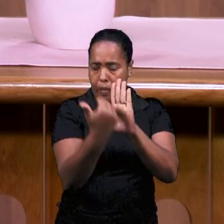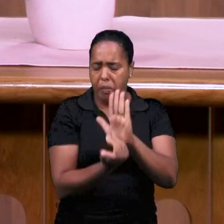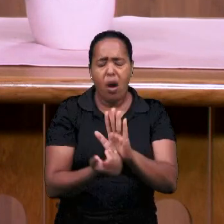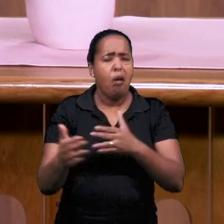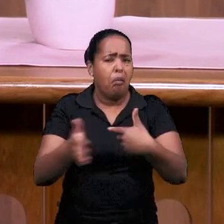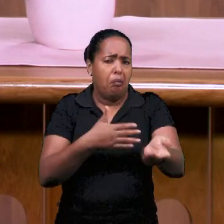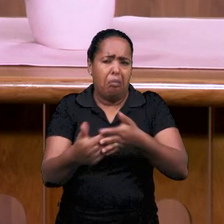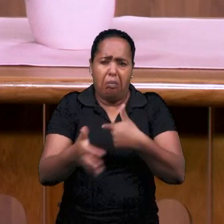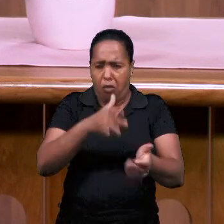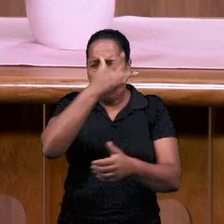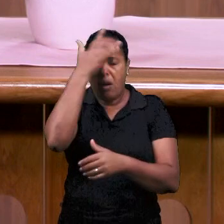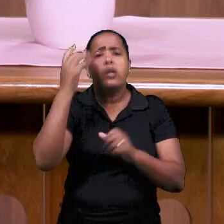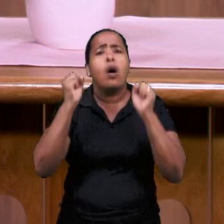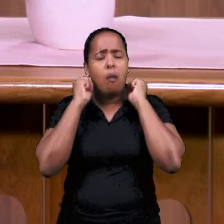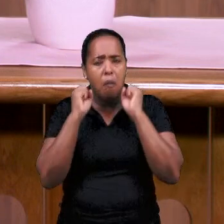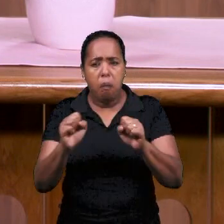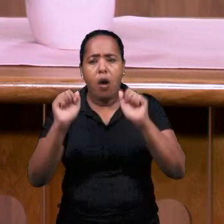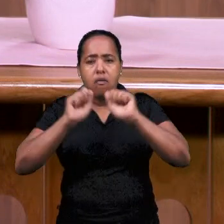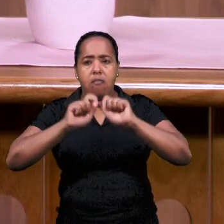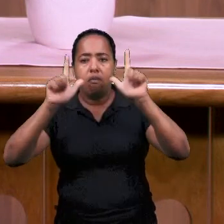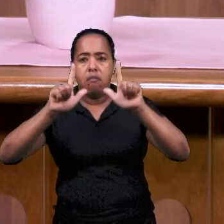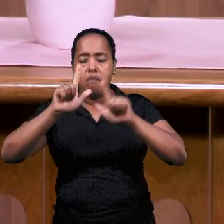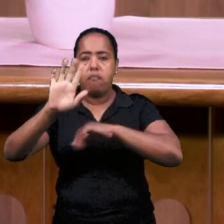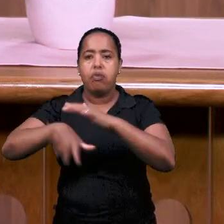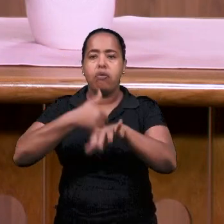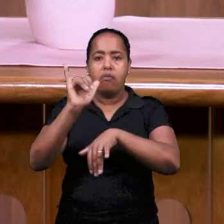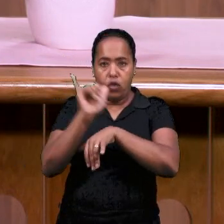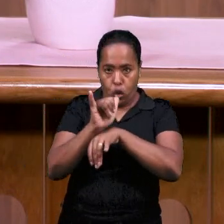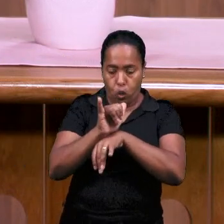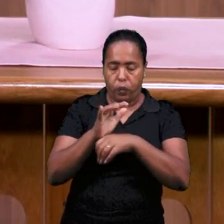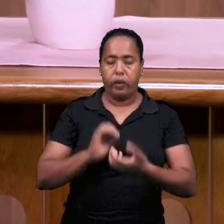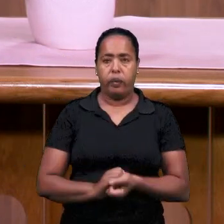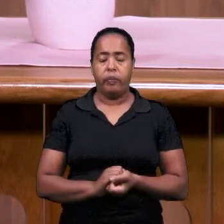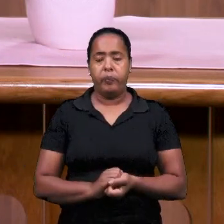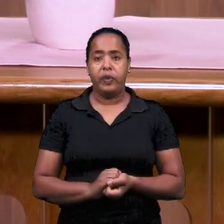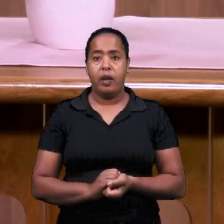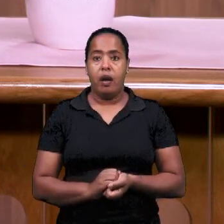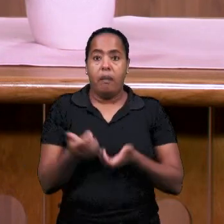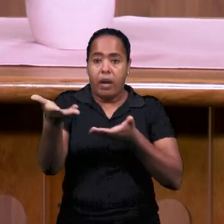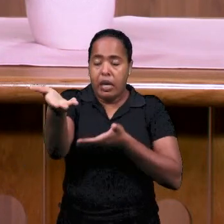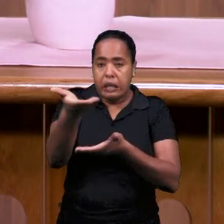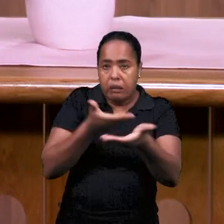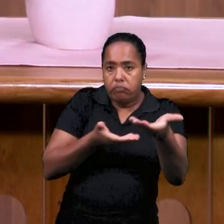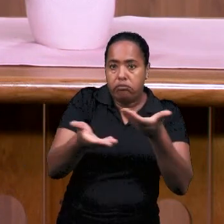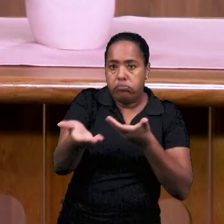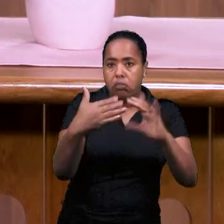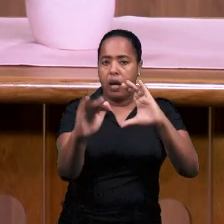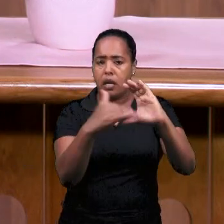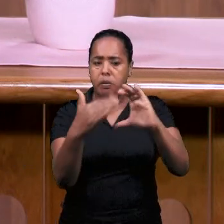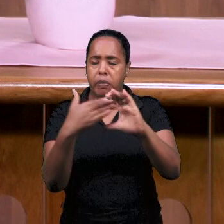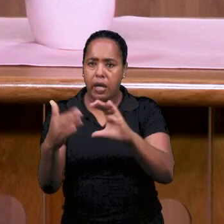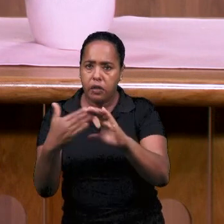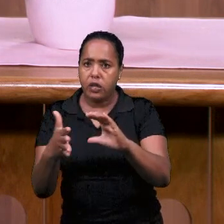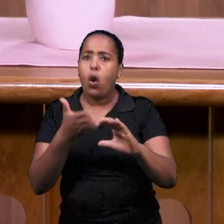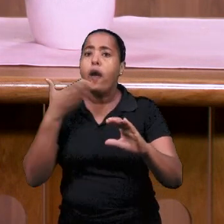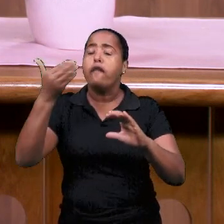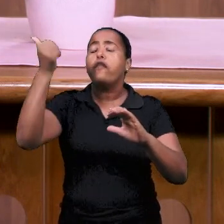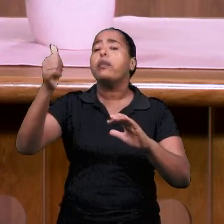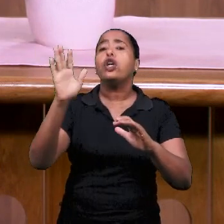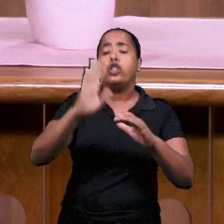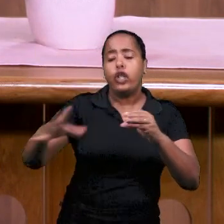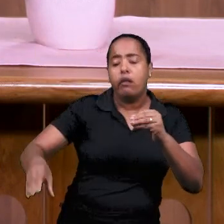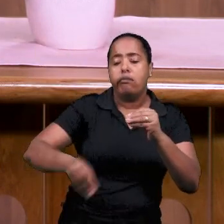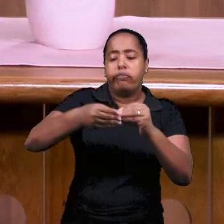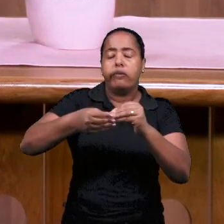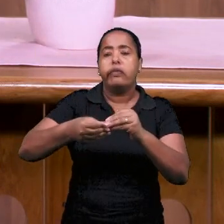être vue par n'importe quelle personne, ça sera dans le canal YouTube. Et les participations qui vont élargir ce qui a